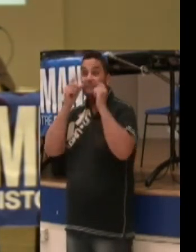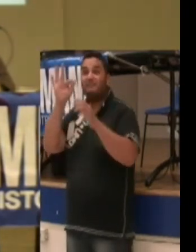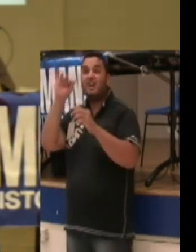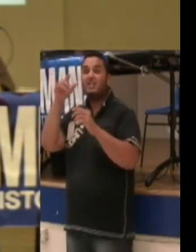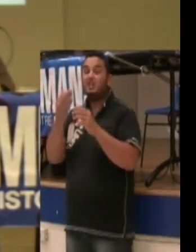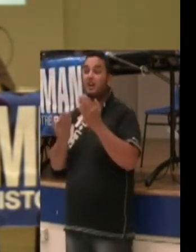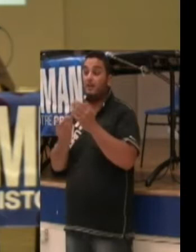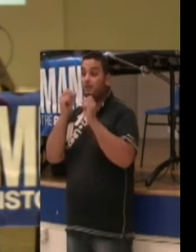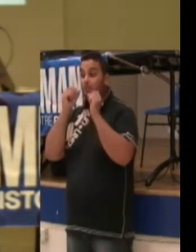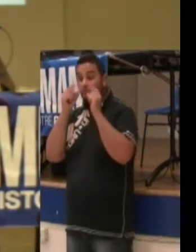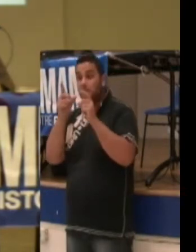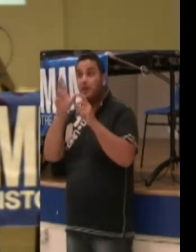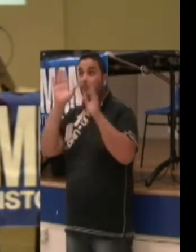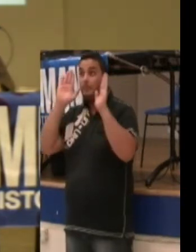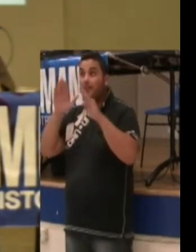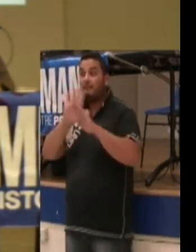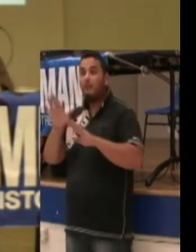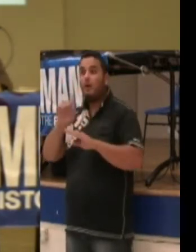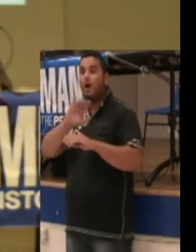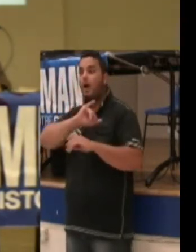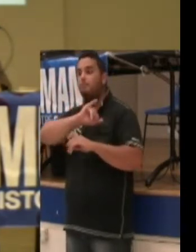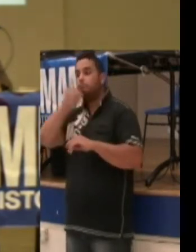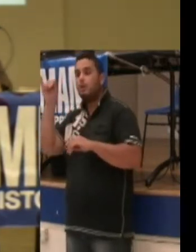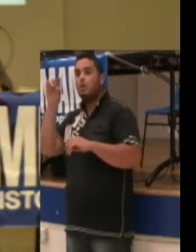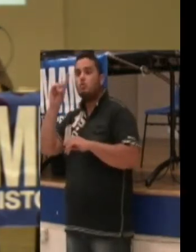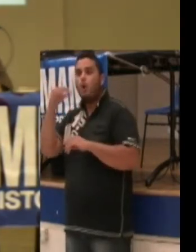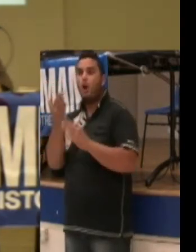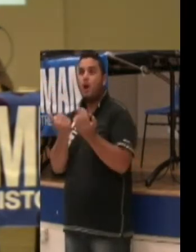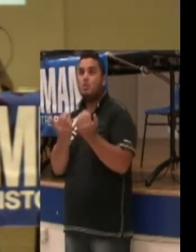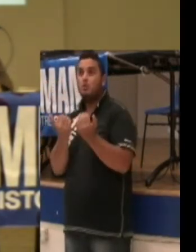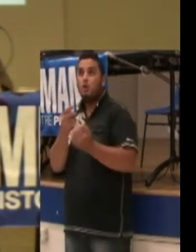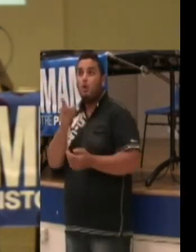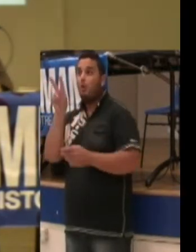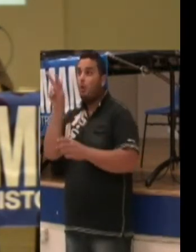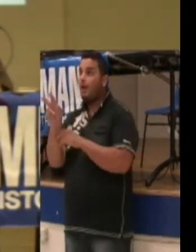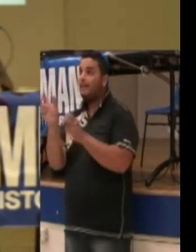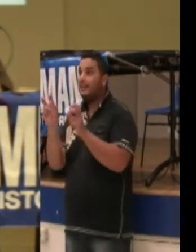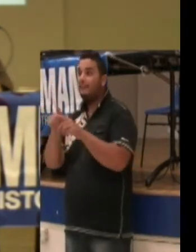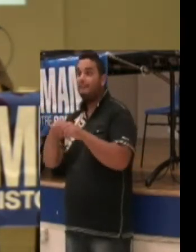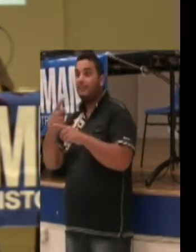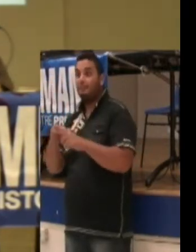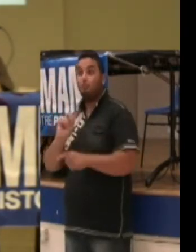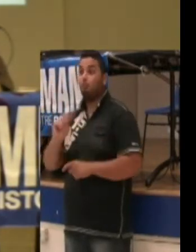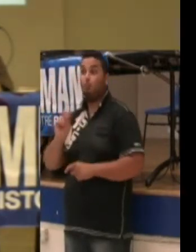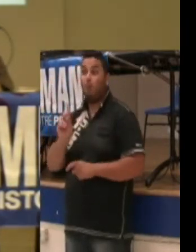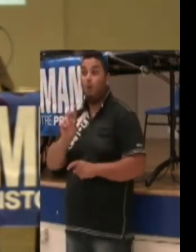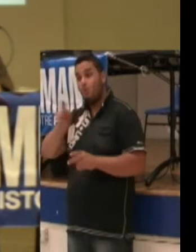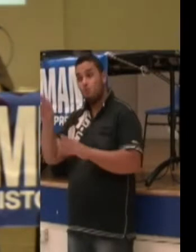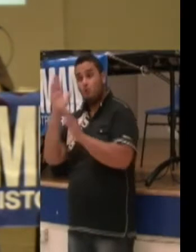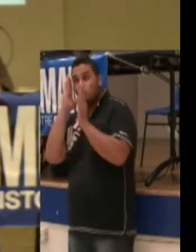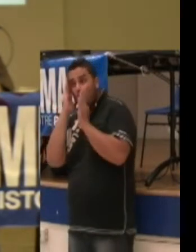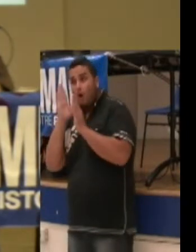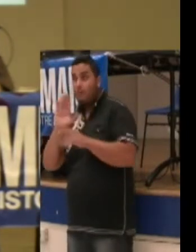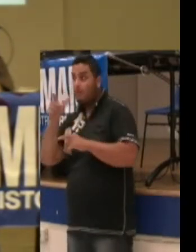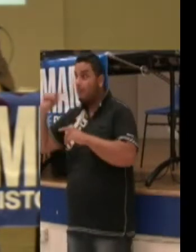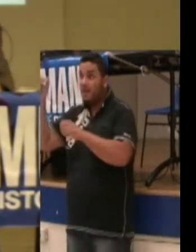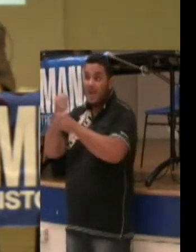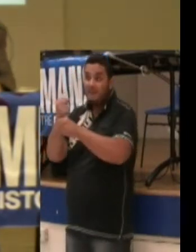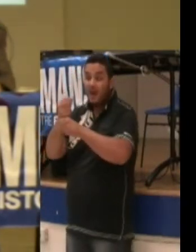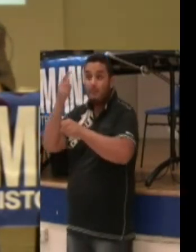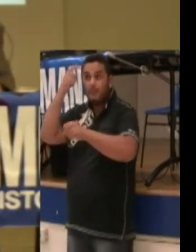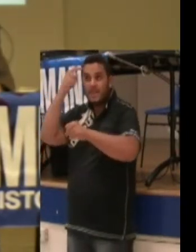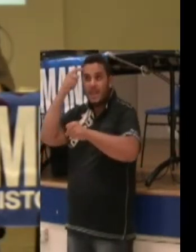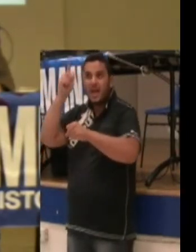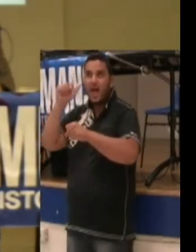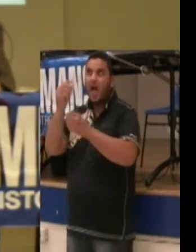quand tu ne dors pas, tu restes avec les experts. قد أفلح المؤمنون الذين هم في صلاتهم خاشعون والذين هم عن اللغو معرضون. الله سبحانه